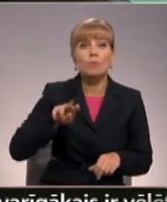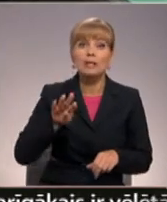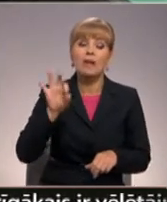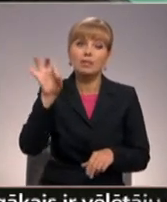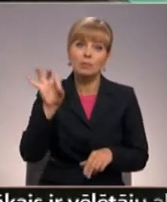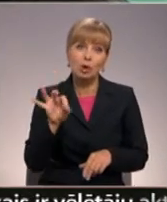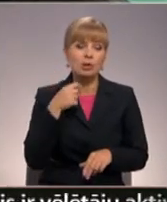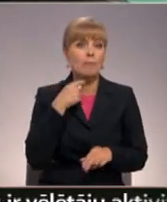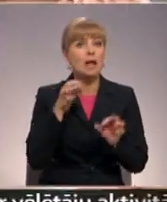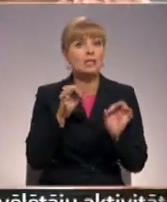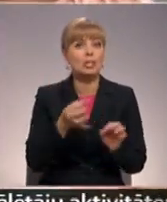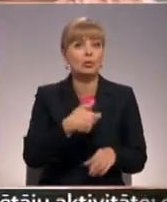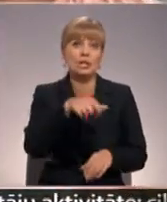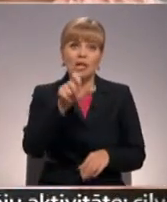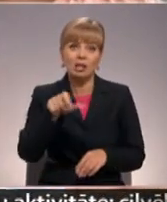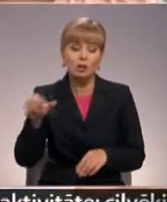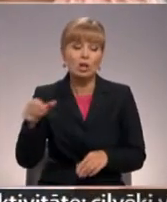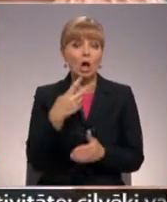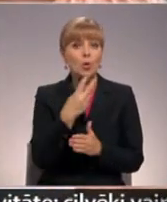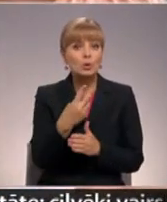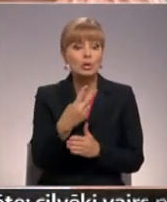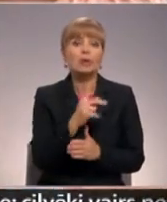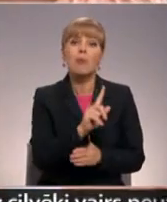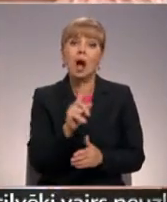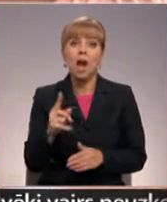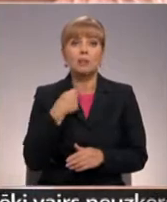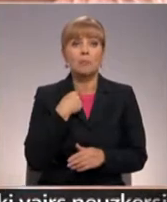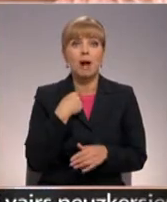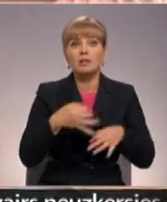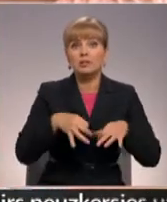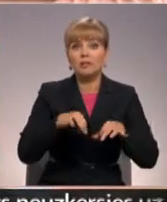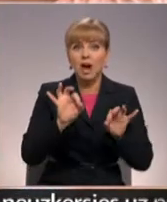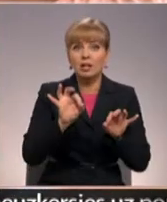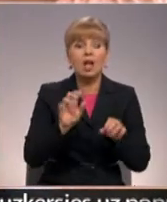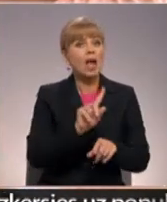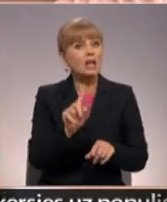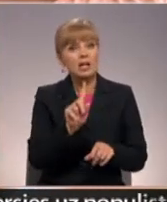38,9% balsstiesīgo iedzīvotāju. Uzskatām, katra balss svarīga. Jūs zināt tādas, kas neaizies šogad?